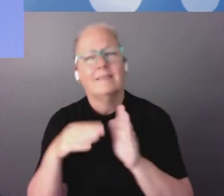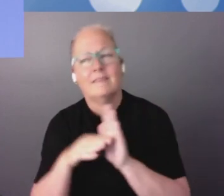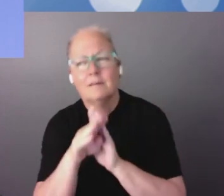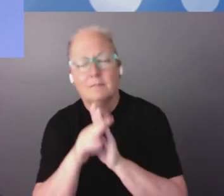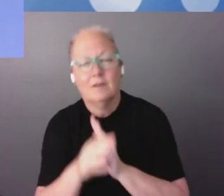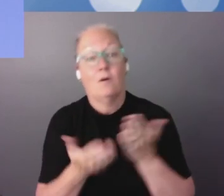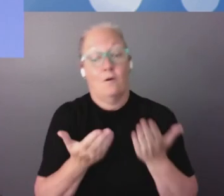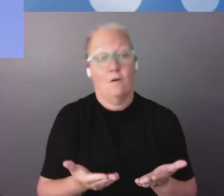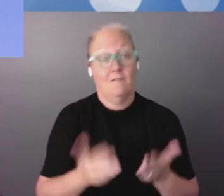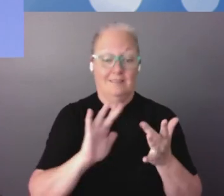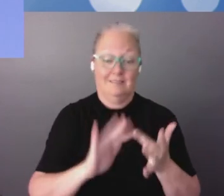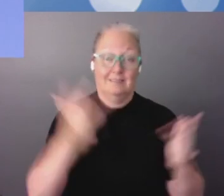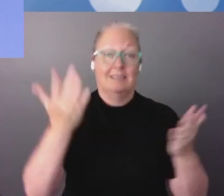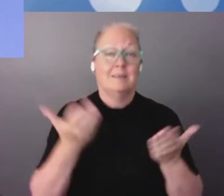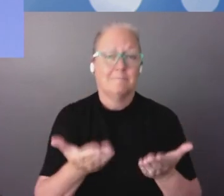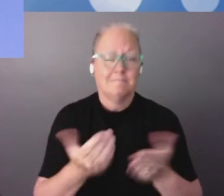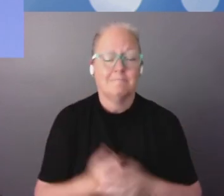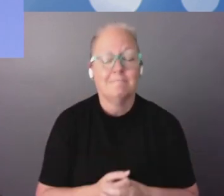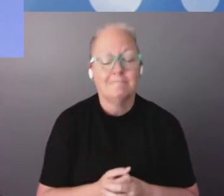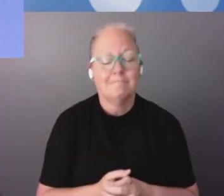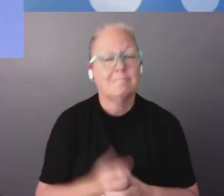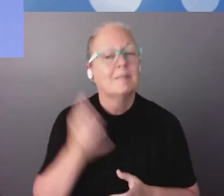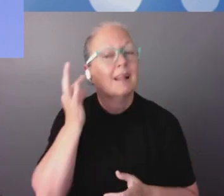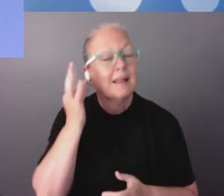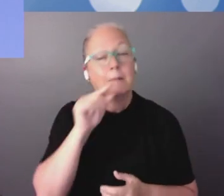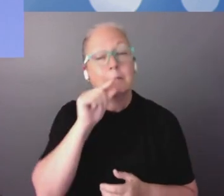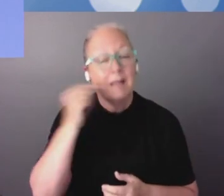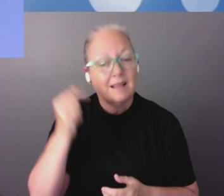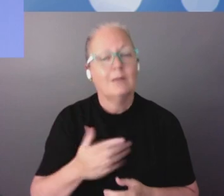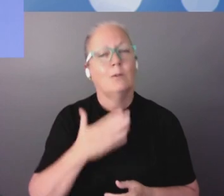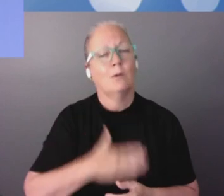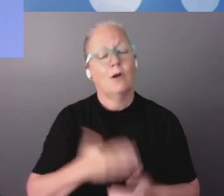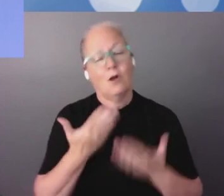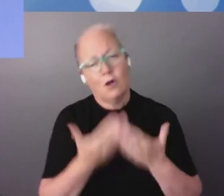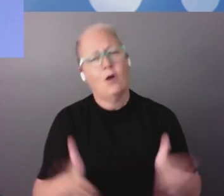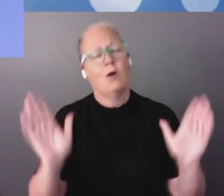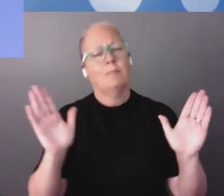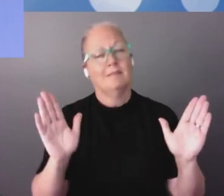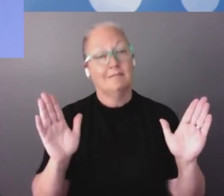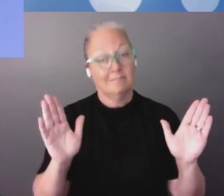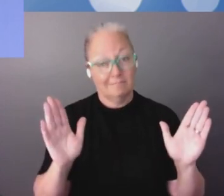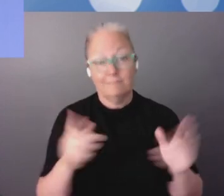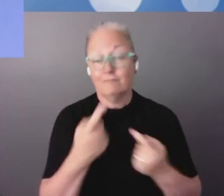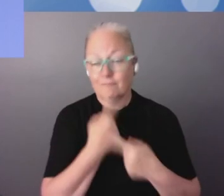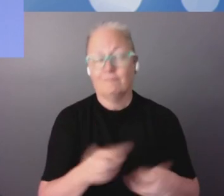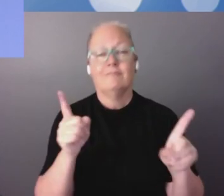国际的对话中心。女士们、先生们，现在